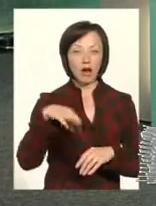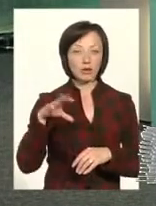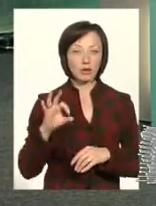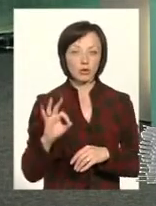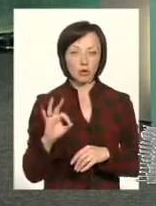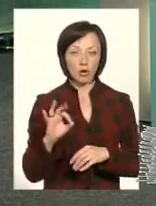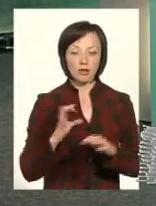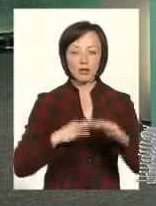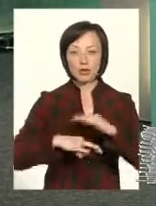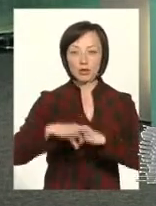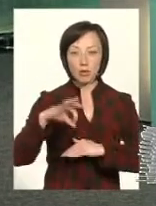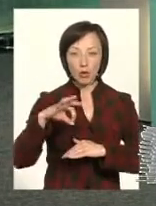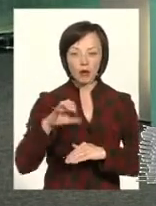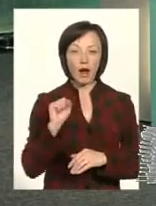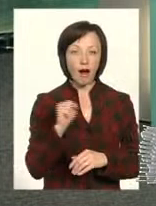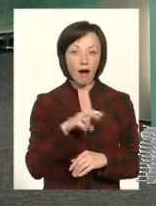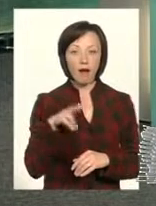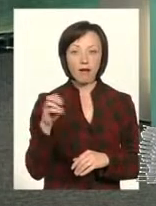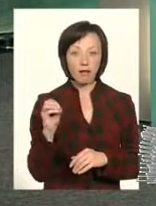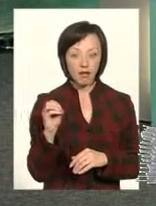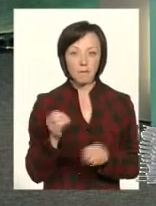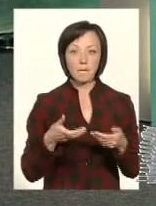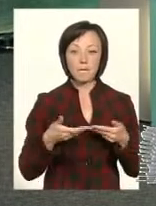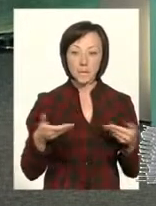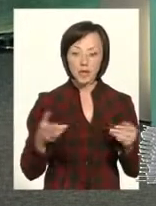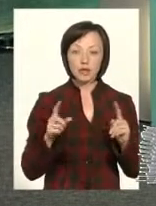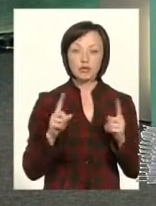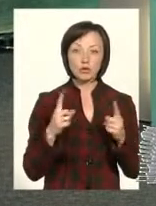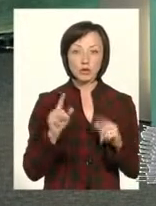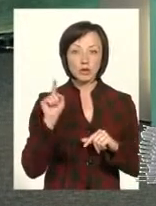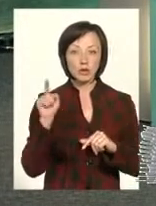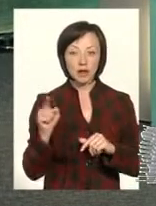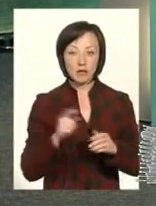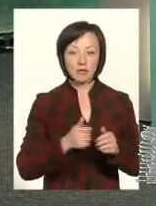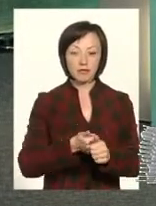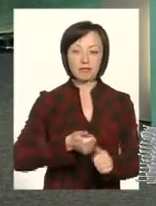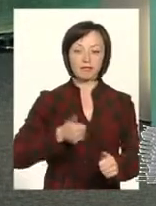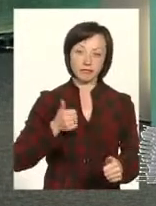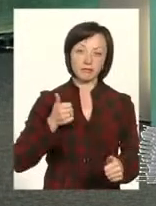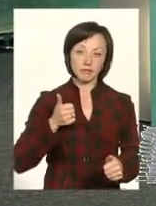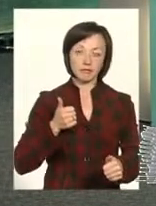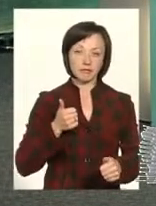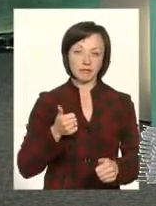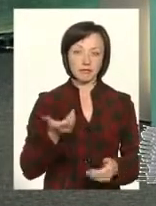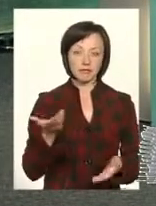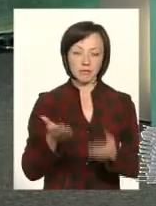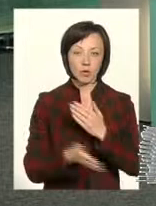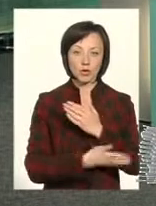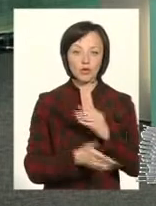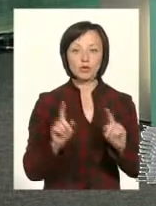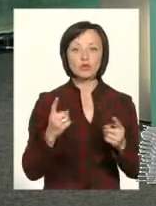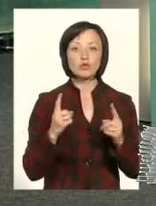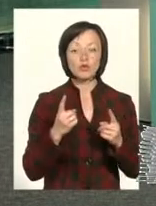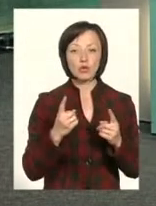антитерористична операція, яка на сході. Але ми чомусь отам плентаємося в хвості.